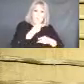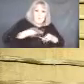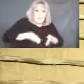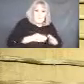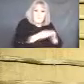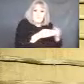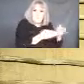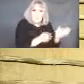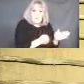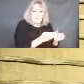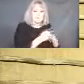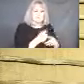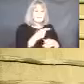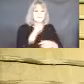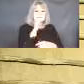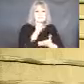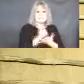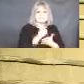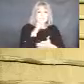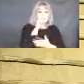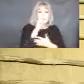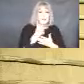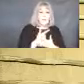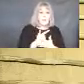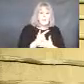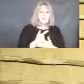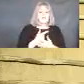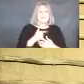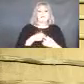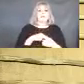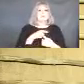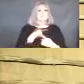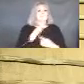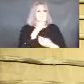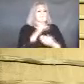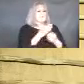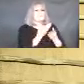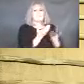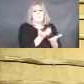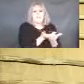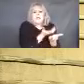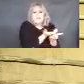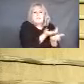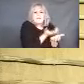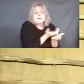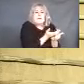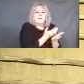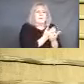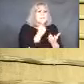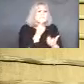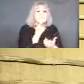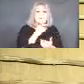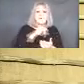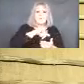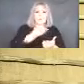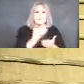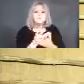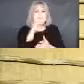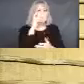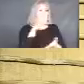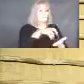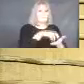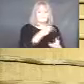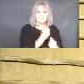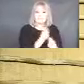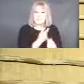tempelhekke wat genoem word Mooi Poort, sit daar 'n man wat van geboorte af verlam is en hy vra geld. Toe hy vir Petrus en Johannes